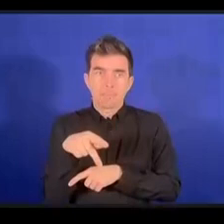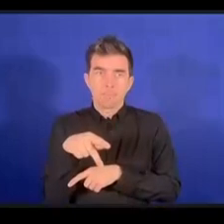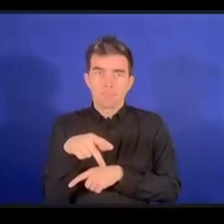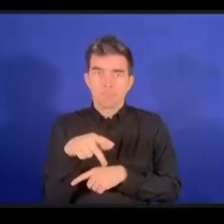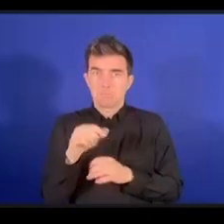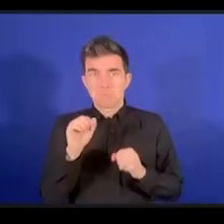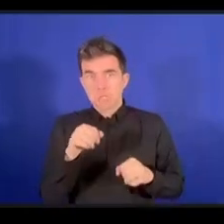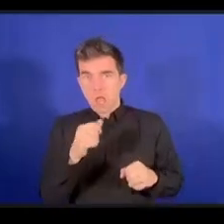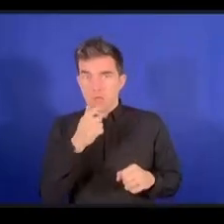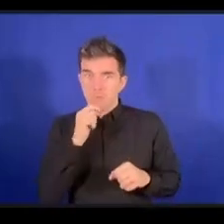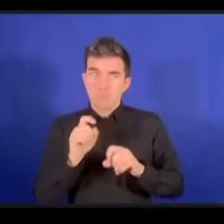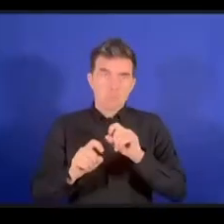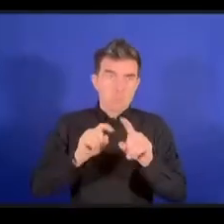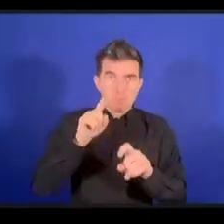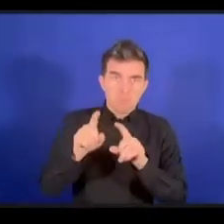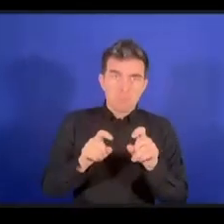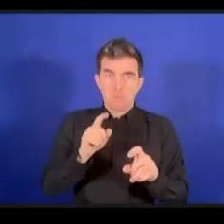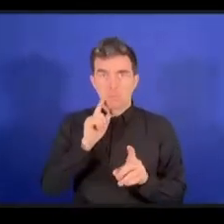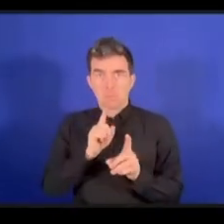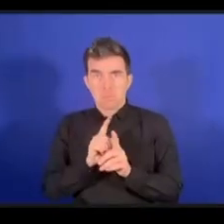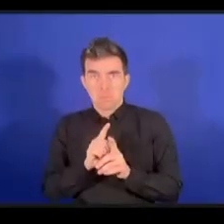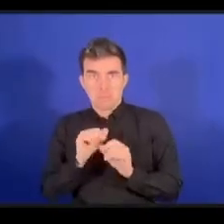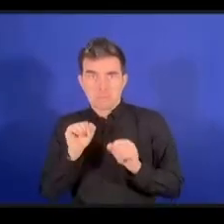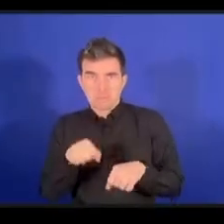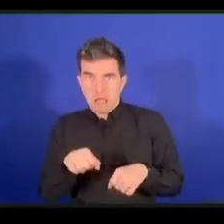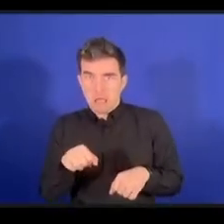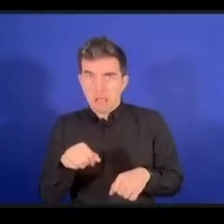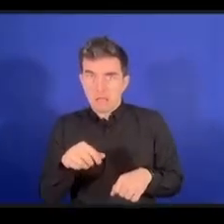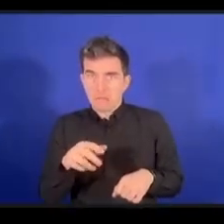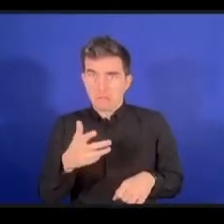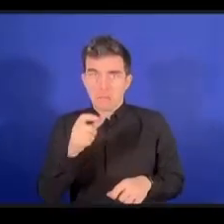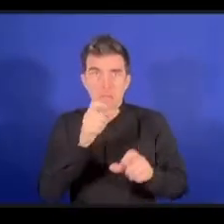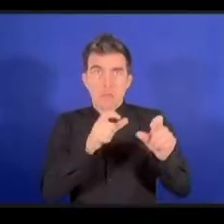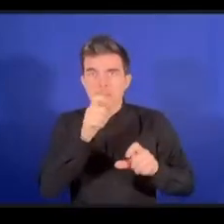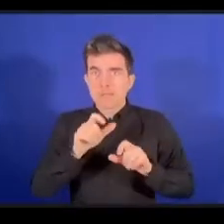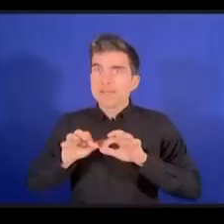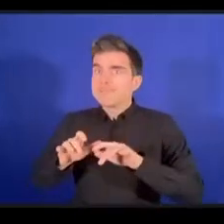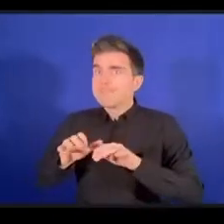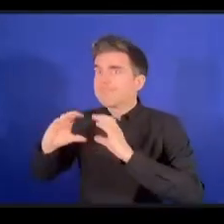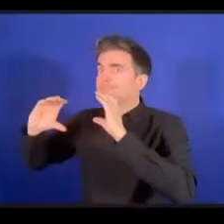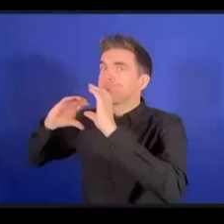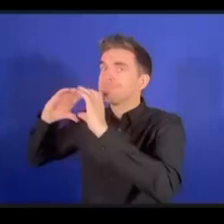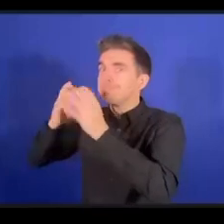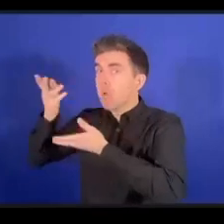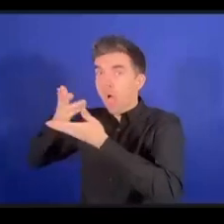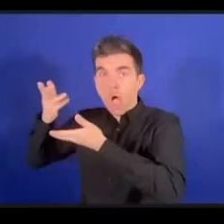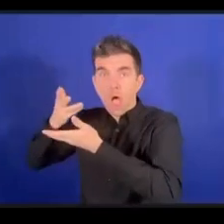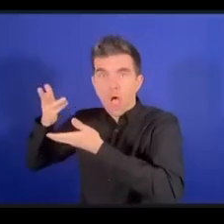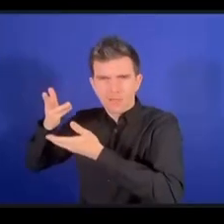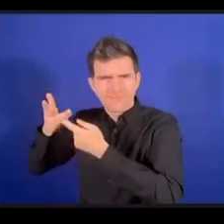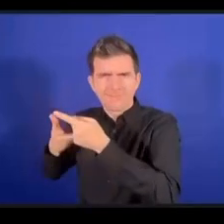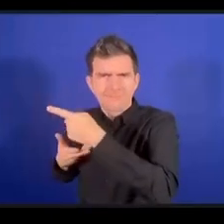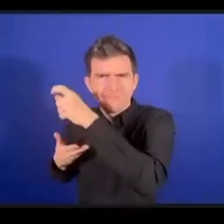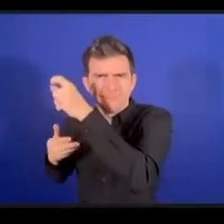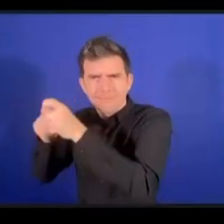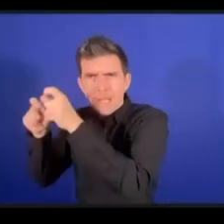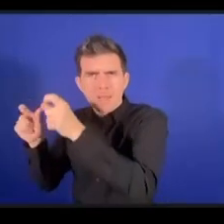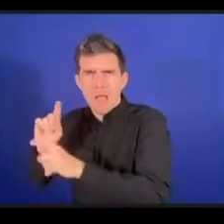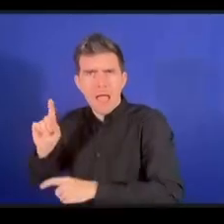你通过提问，那么这个通过人工智能可以进行解